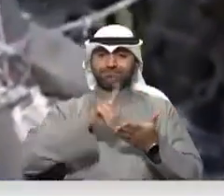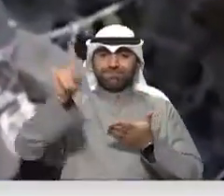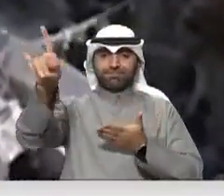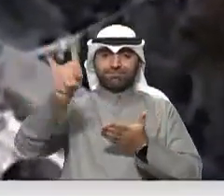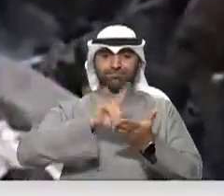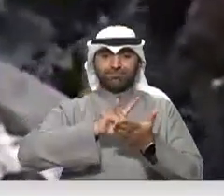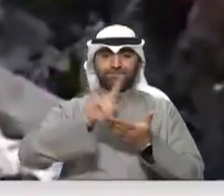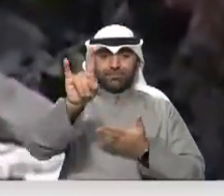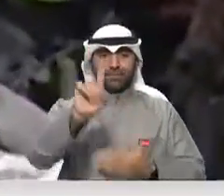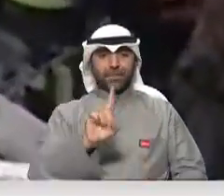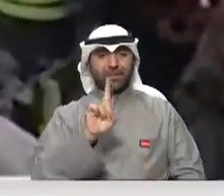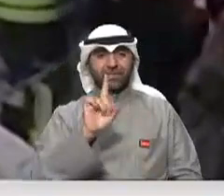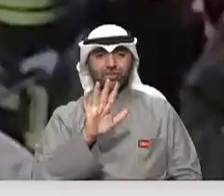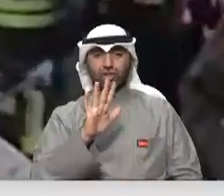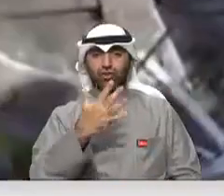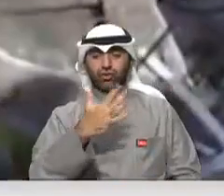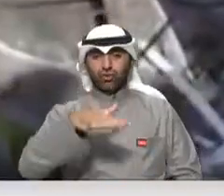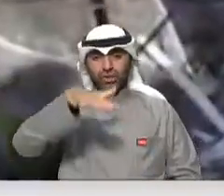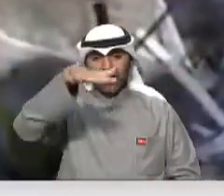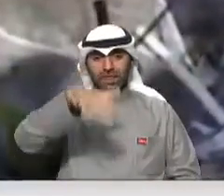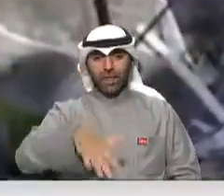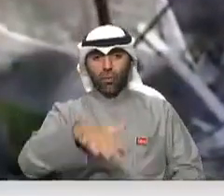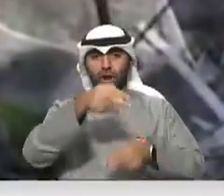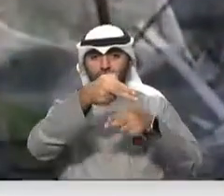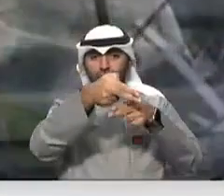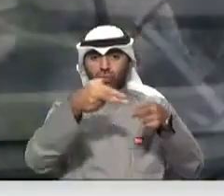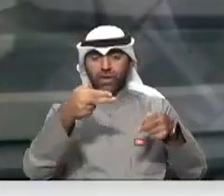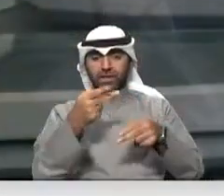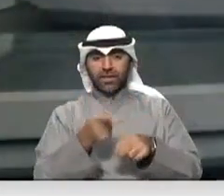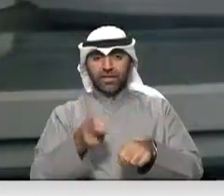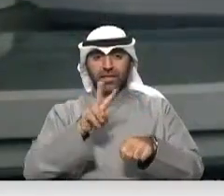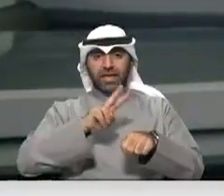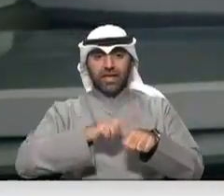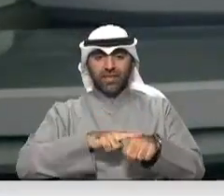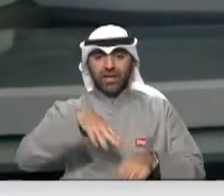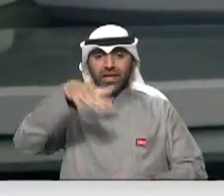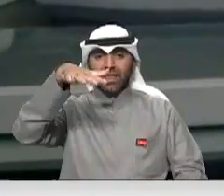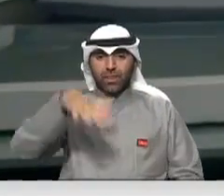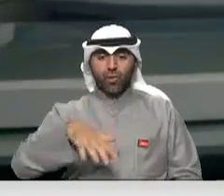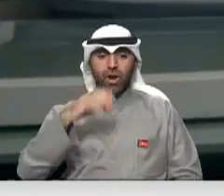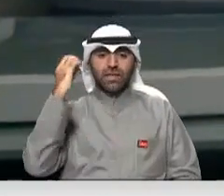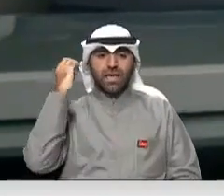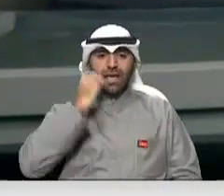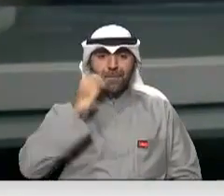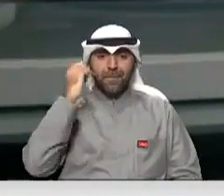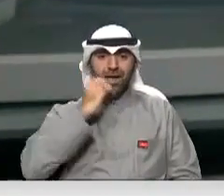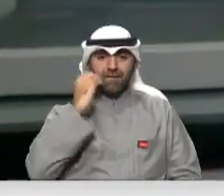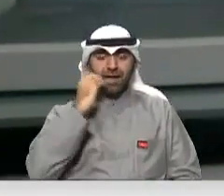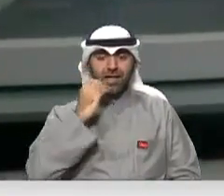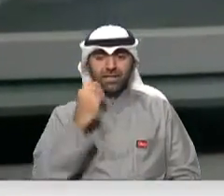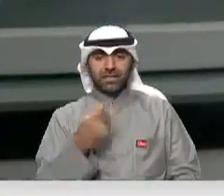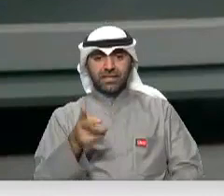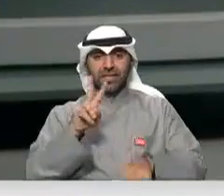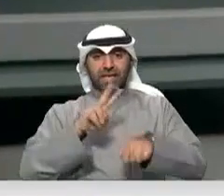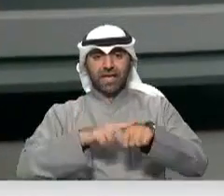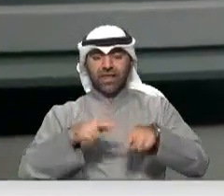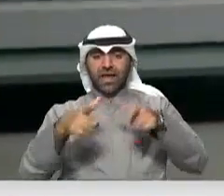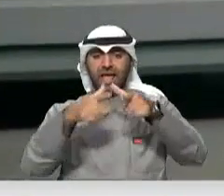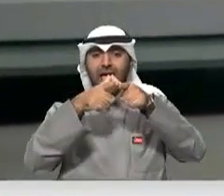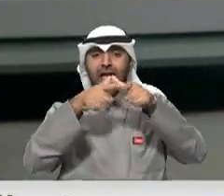وأيضا لاحظنا أشقائنا في دولة الإمارات العربية وأيضا